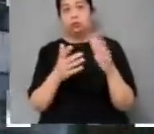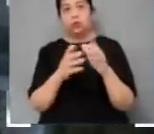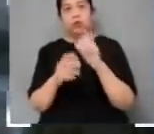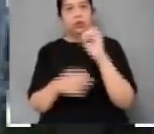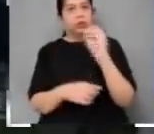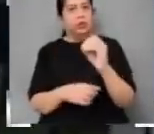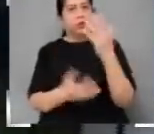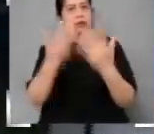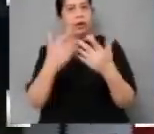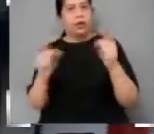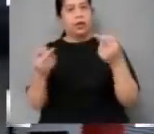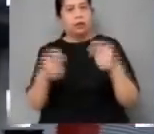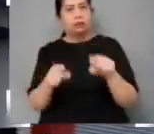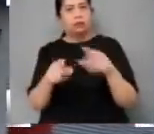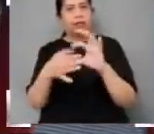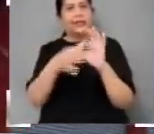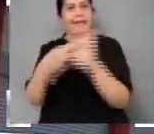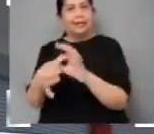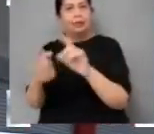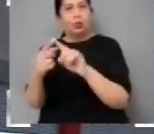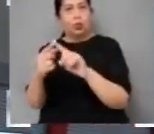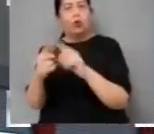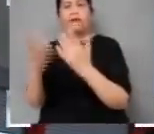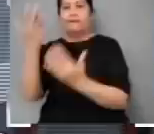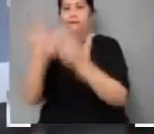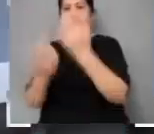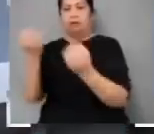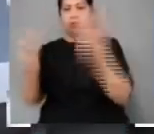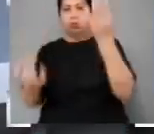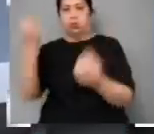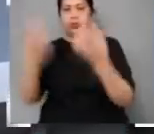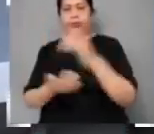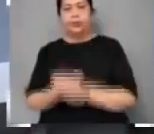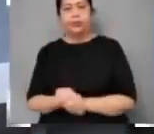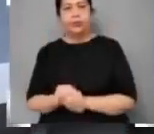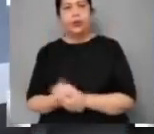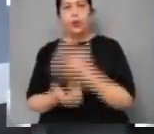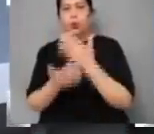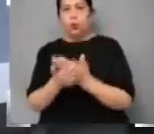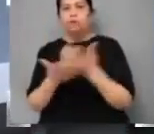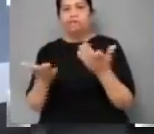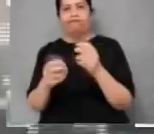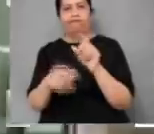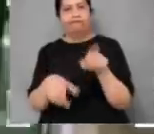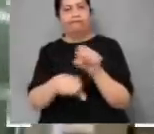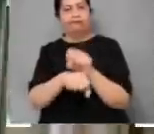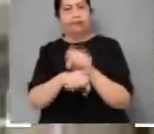po tayo relative to firecrackers. Malaking bagay po itong initiatives ng ating mga